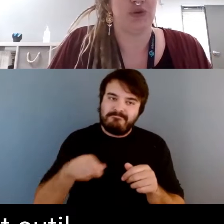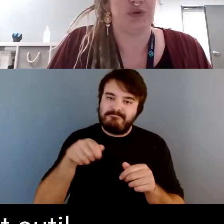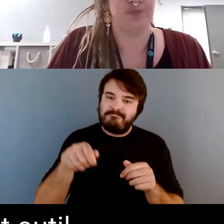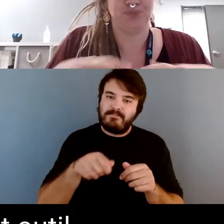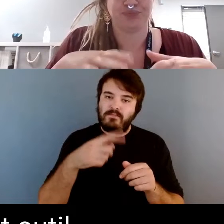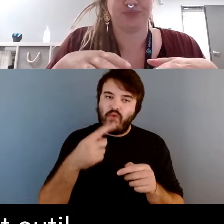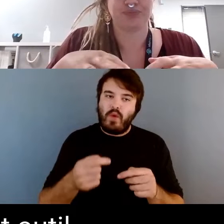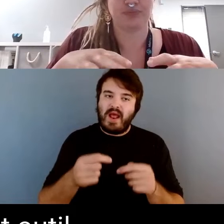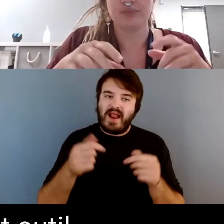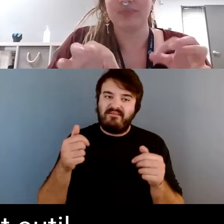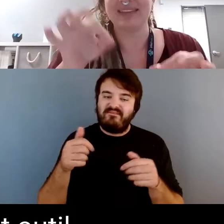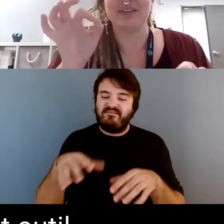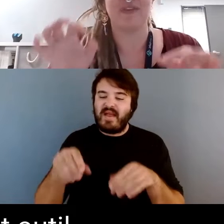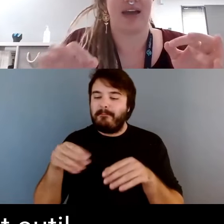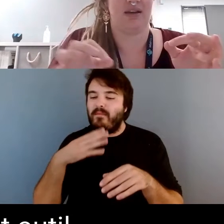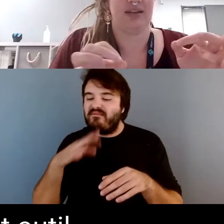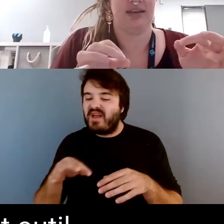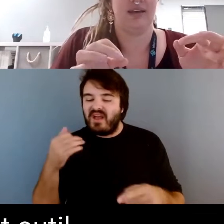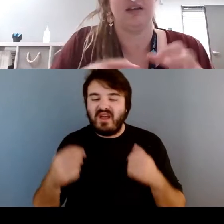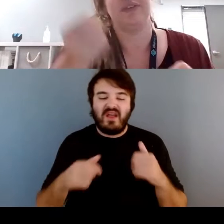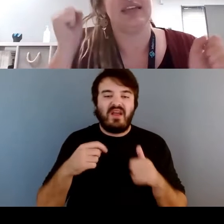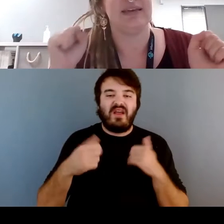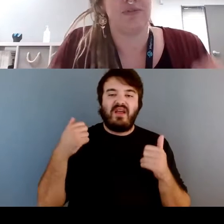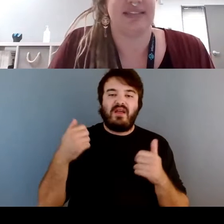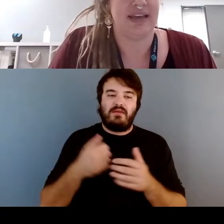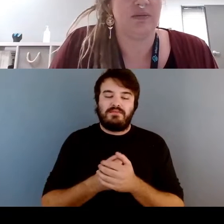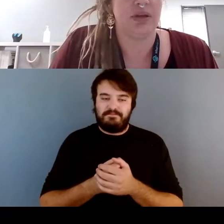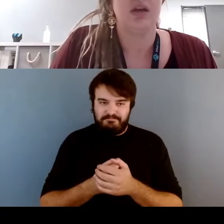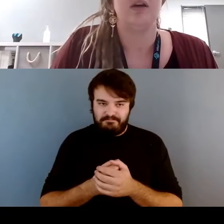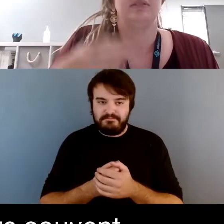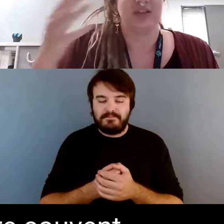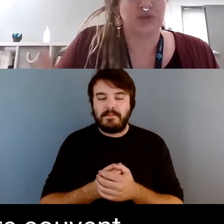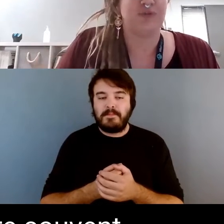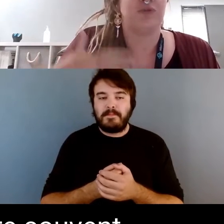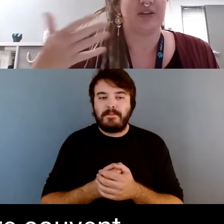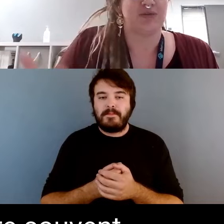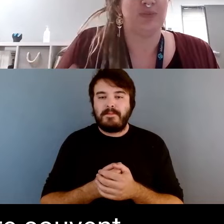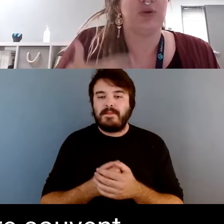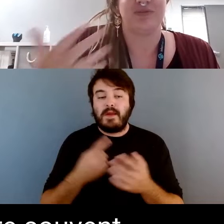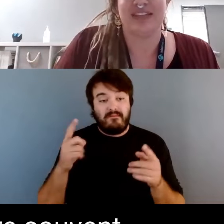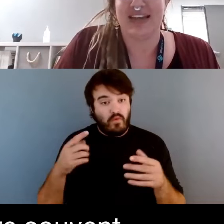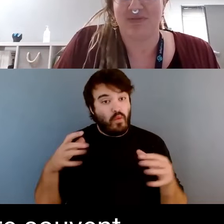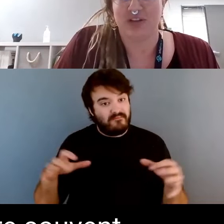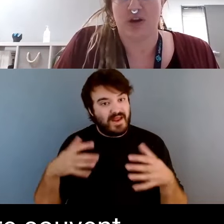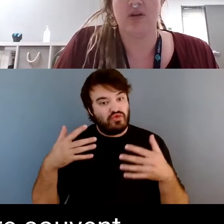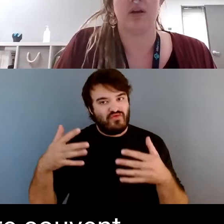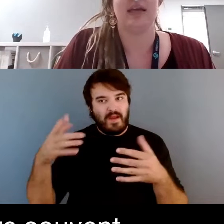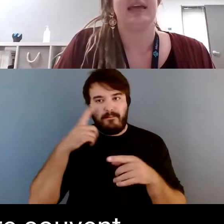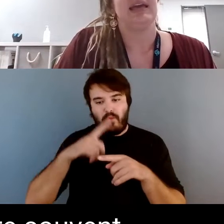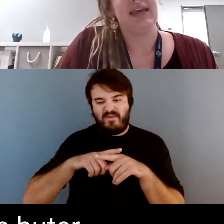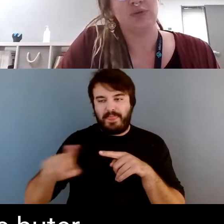permettre de défaire enlever les mauvaises herbes. C'est quelque chose qu'il faut faire souvent pour éviter les